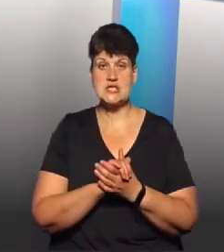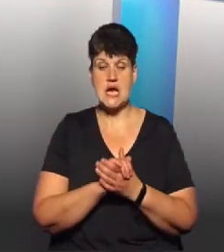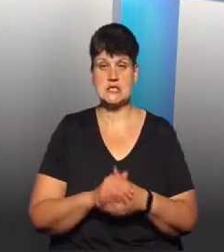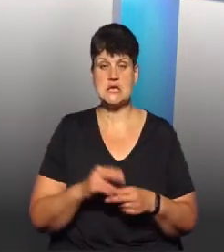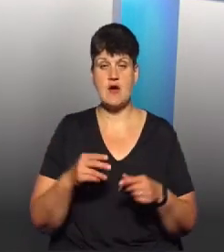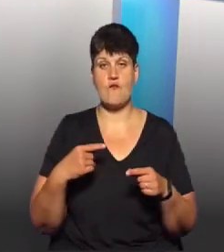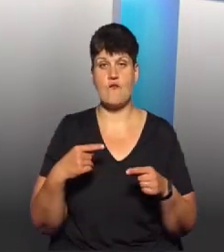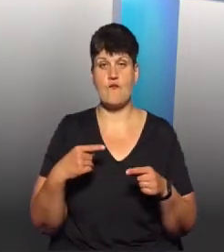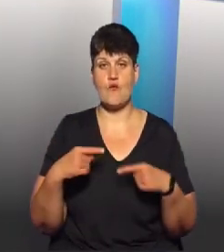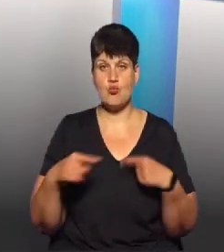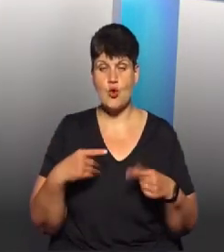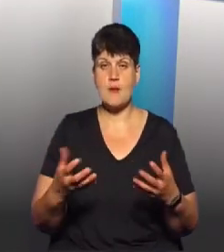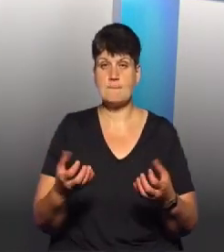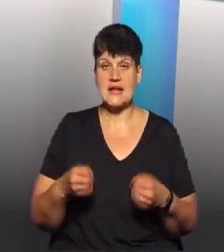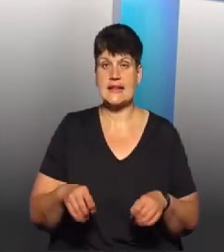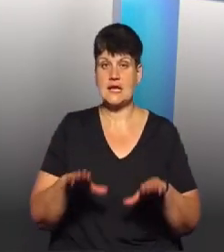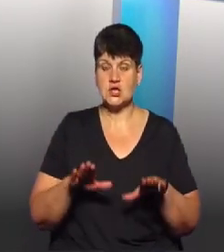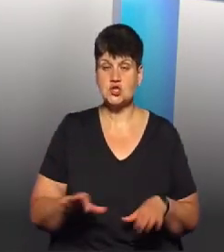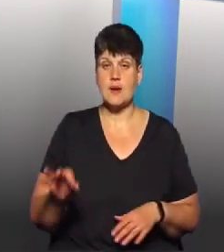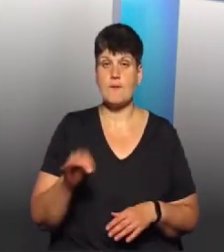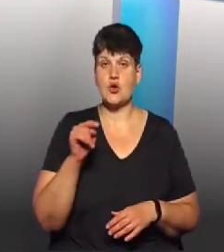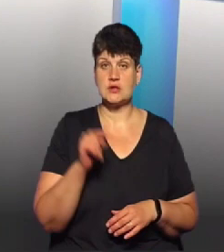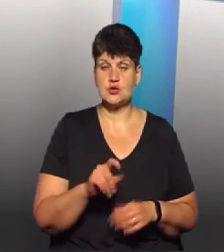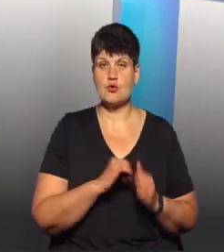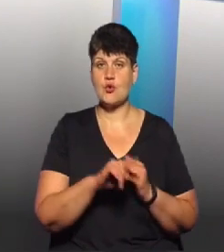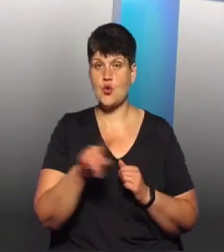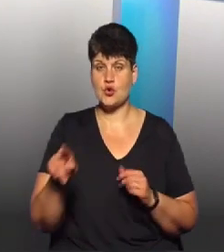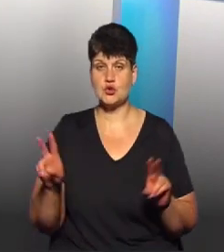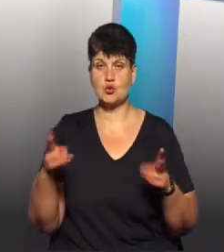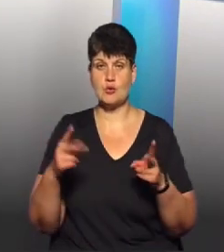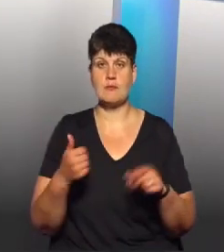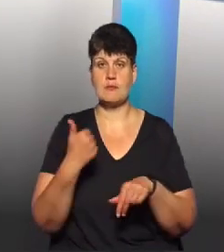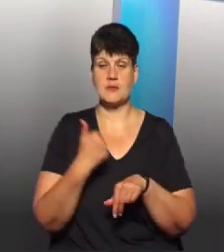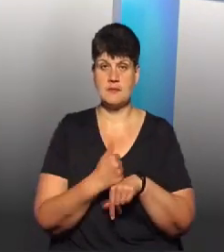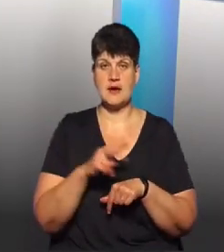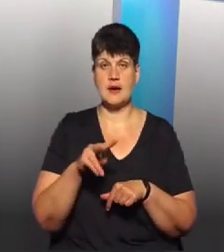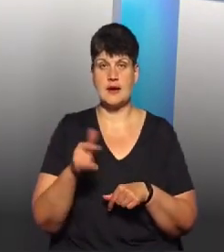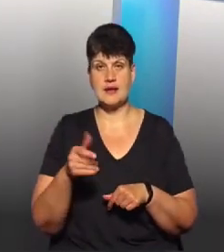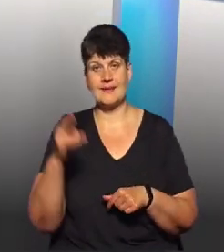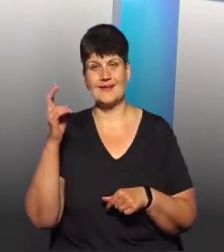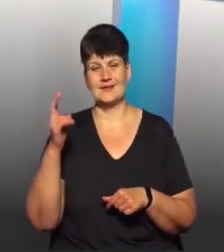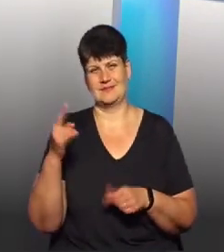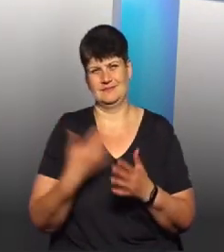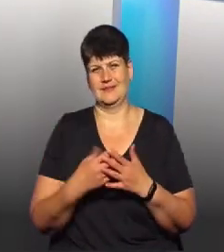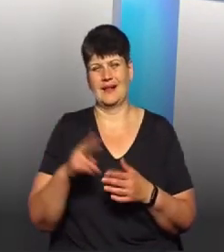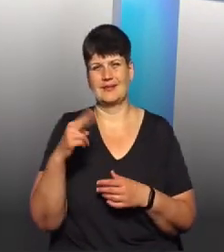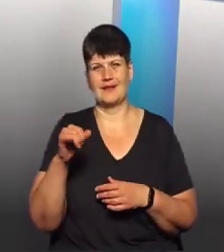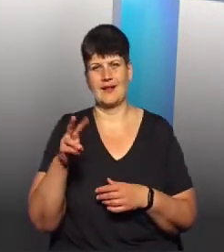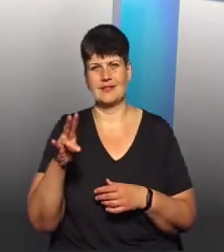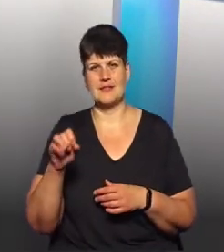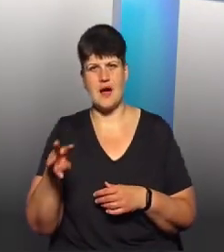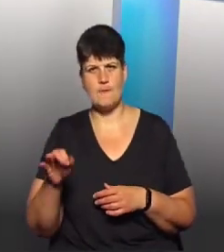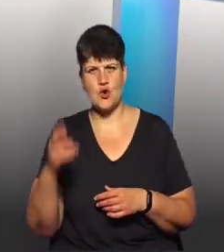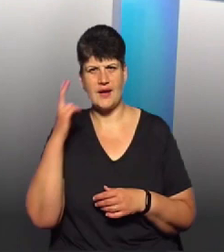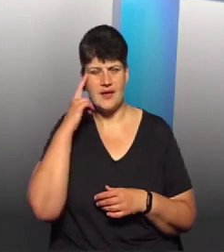раніше прийняла рішення, про те, що кожний клуб прем'єр-ліги, будь-то «Динамо Київ», «Дніпро» чи «Шахтар»,